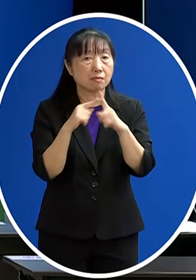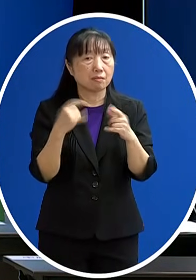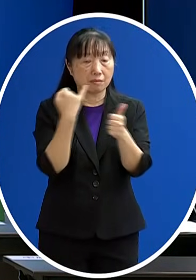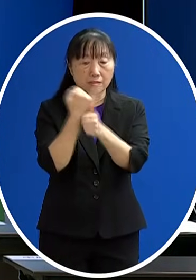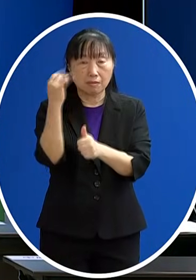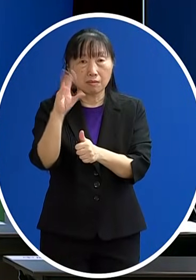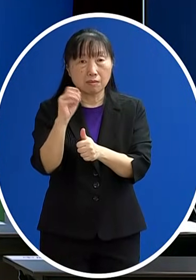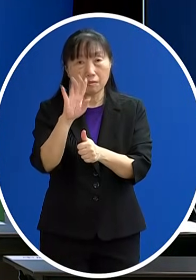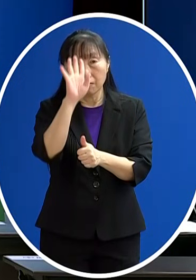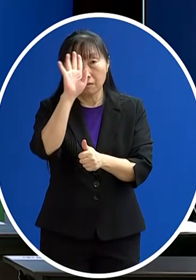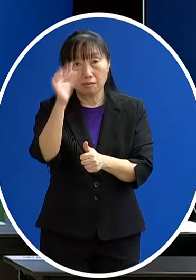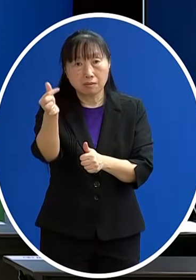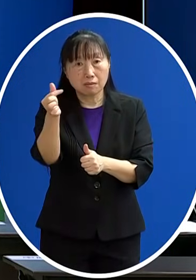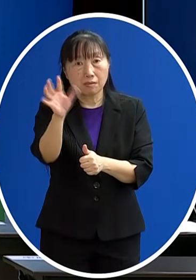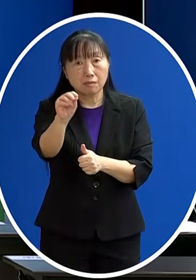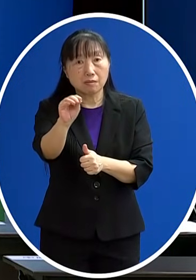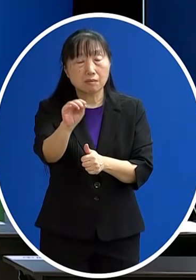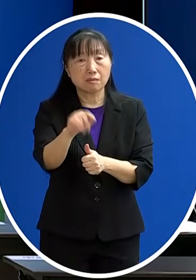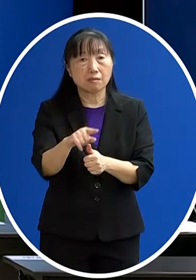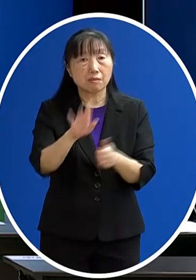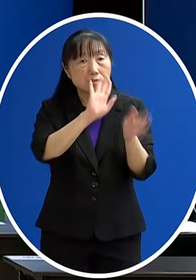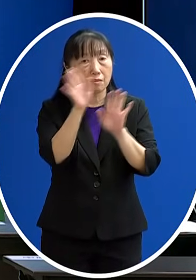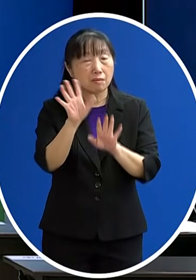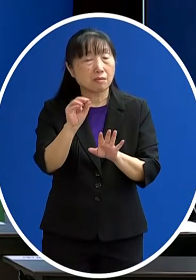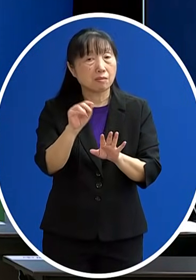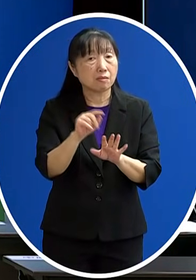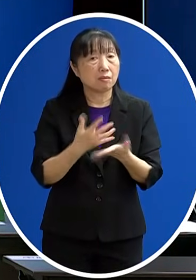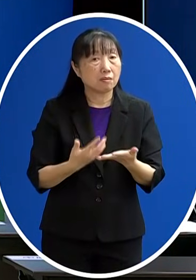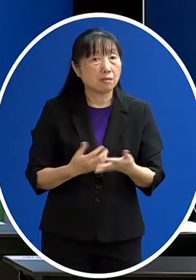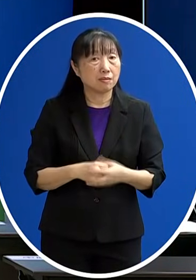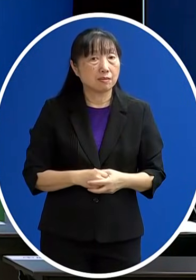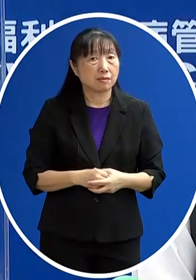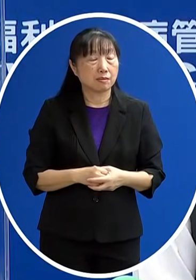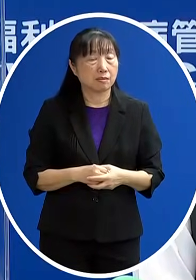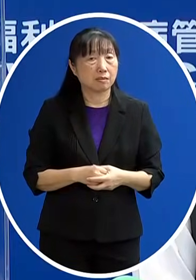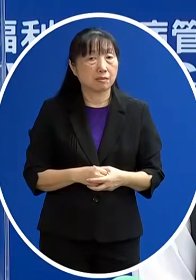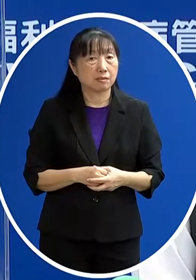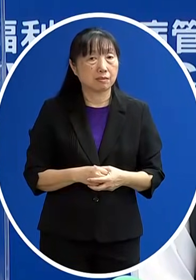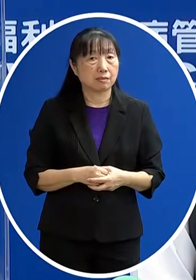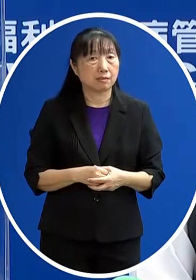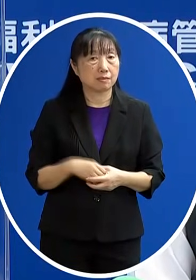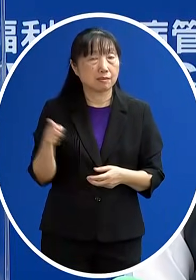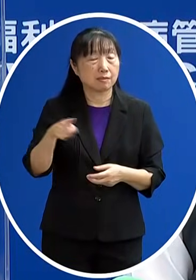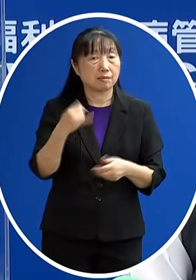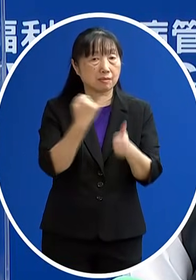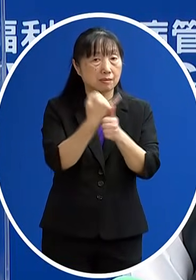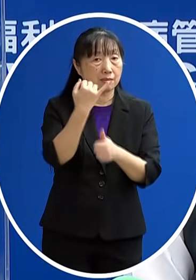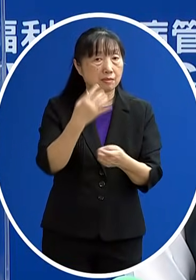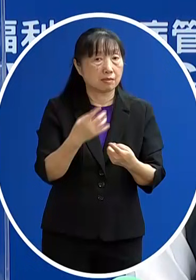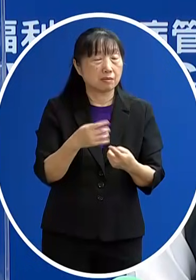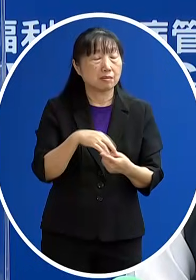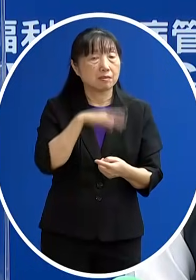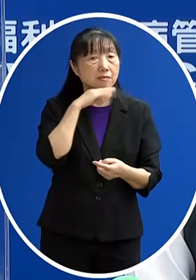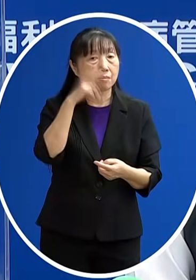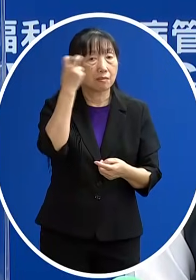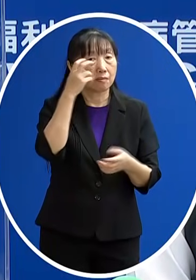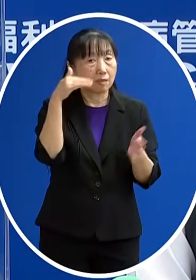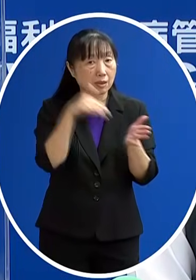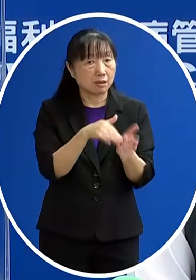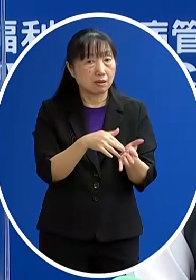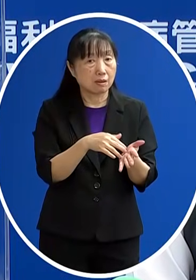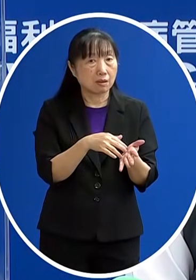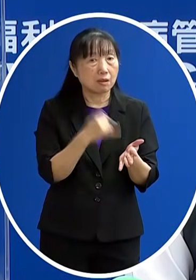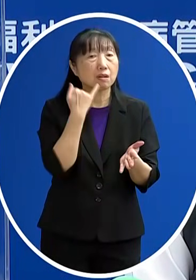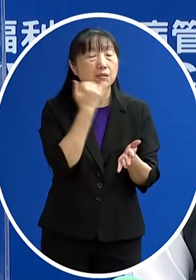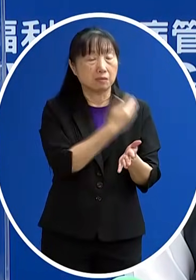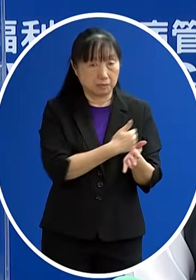确诊吗？或者是有症状吗？这部分有没有掌握？谢谢。 大概我想很快他的结果就会出来，我想 很可能